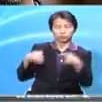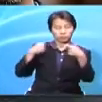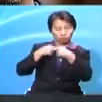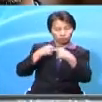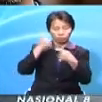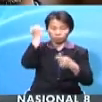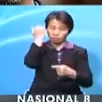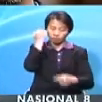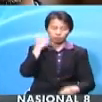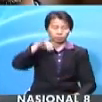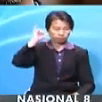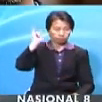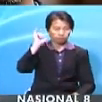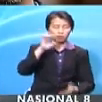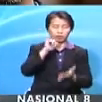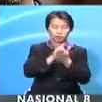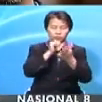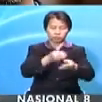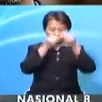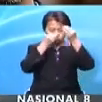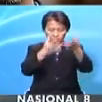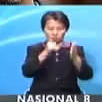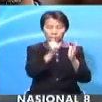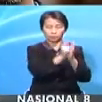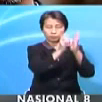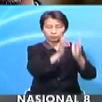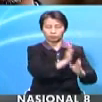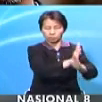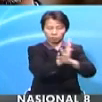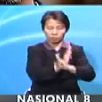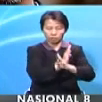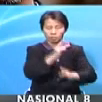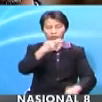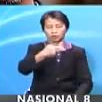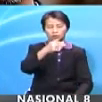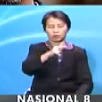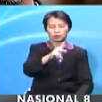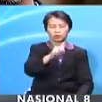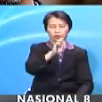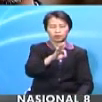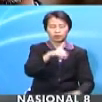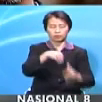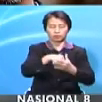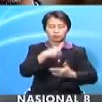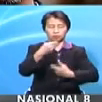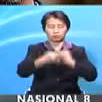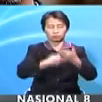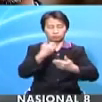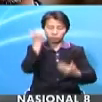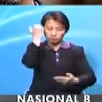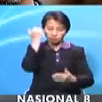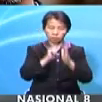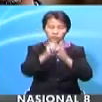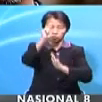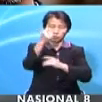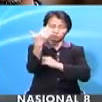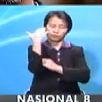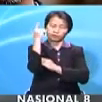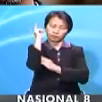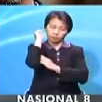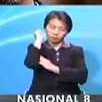malam perkara itu dimaklumkan Tri Abdullah dalam proseding di Mahkamah tinggi pagi tadi